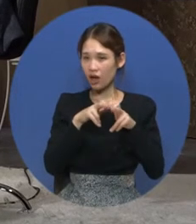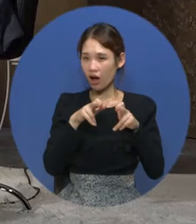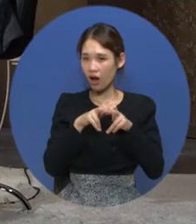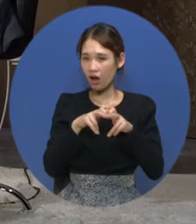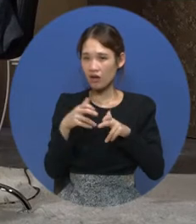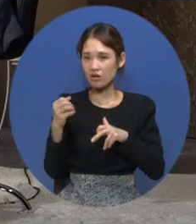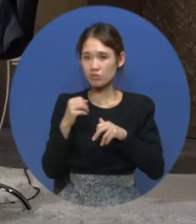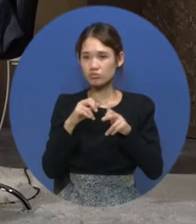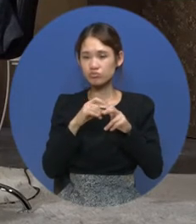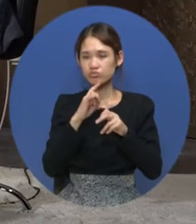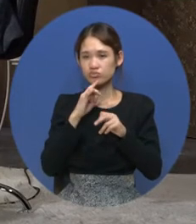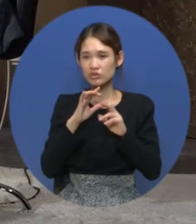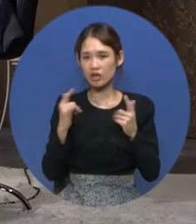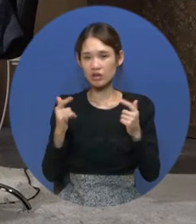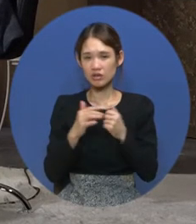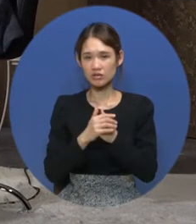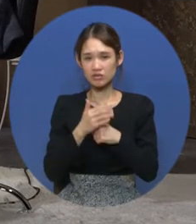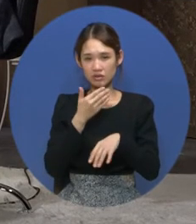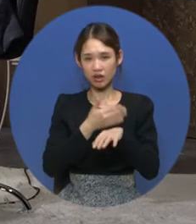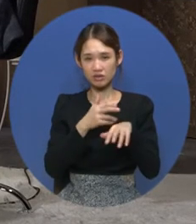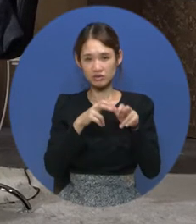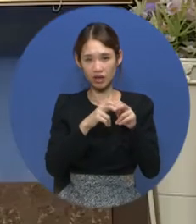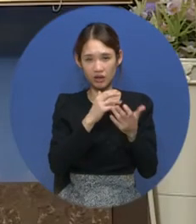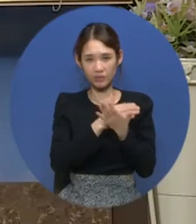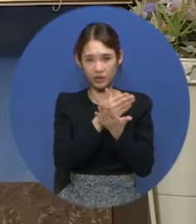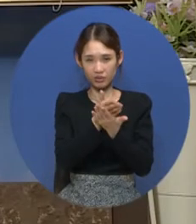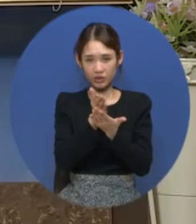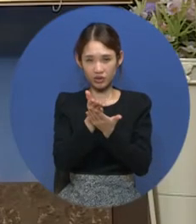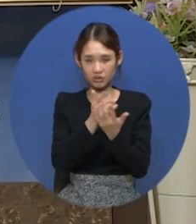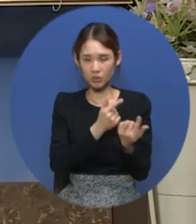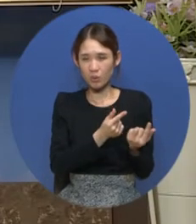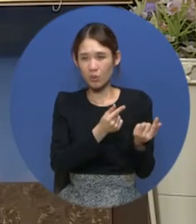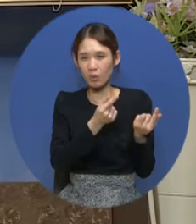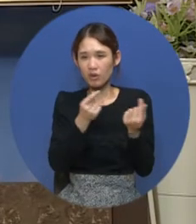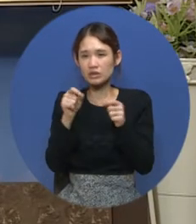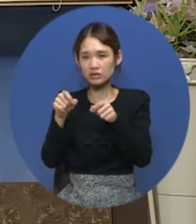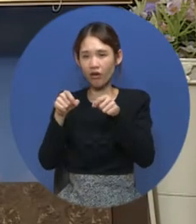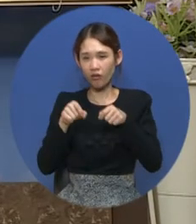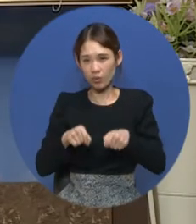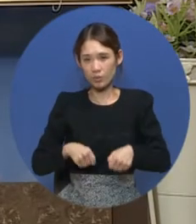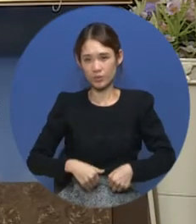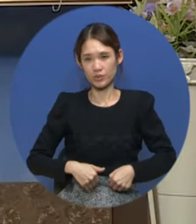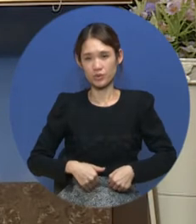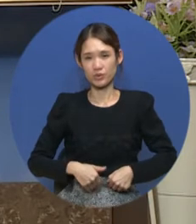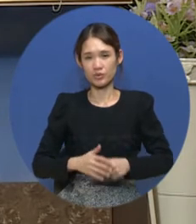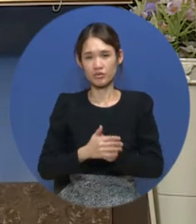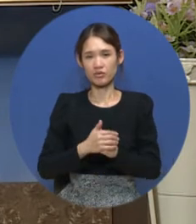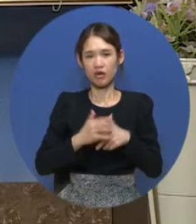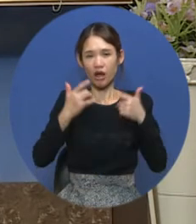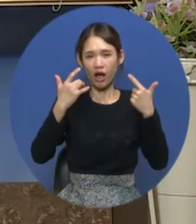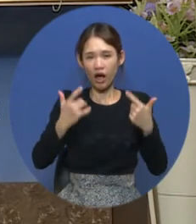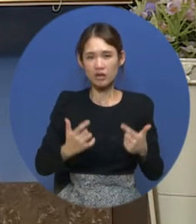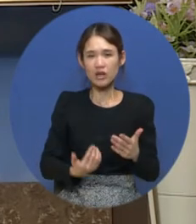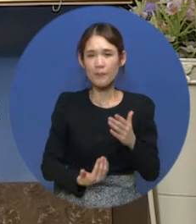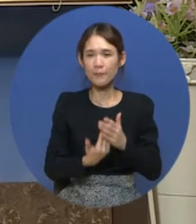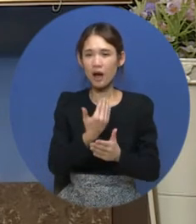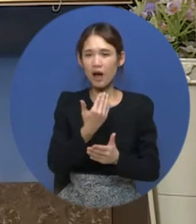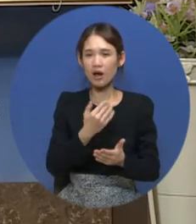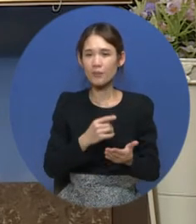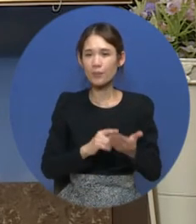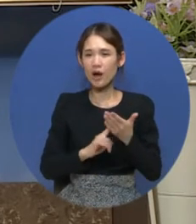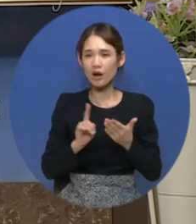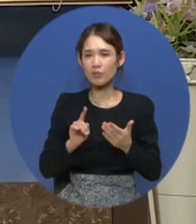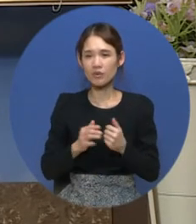아니라 다른 장애인 유형을 가진 분들도 더 동일하게 적용 흘리는 사람 거든요 항상 나오는 부분인데